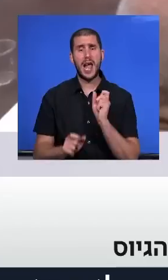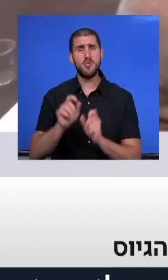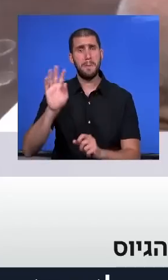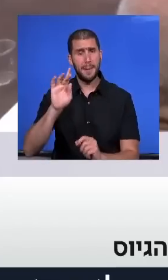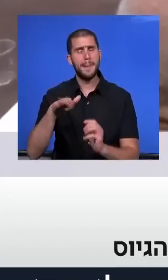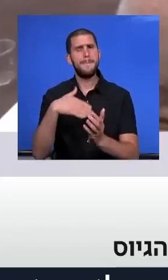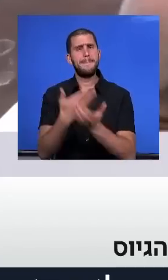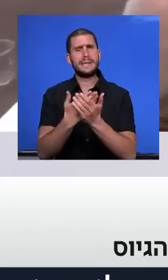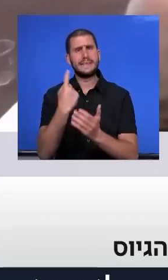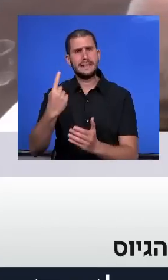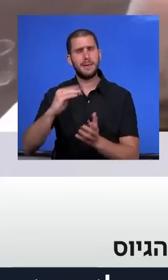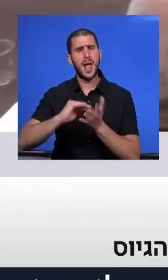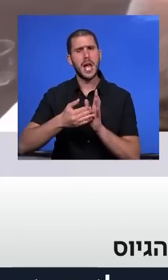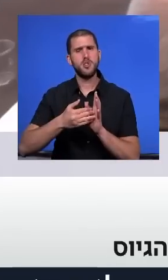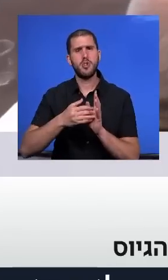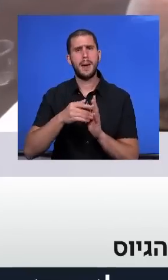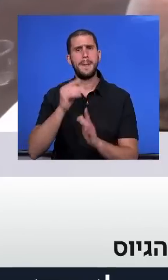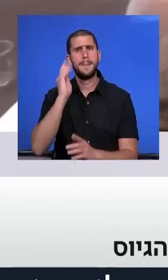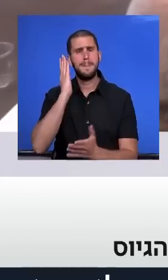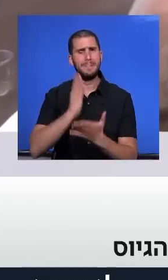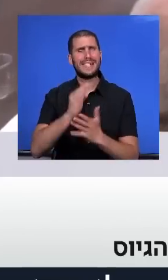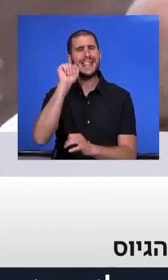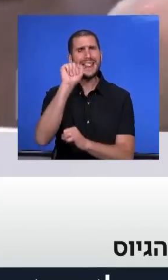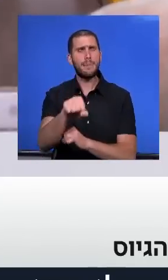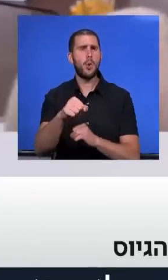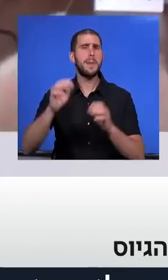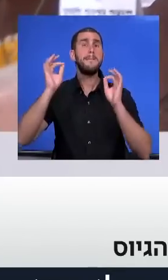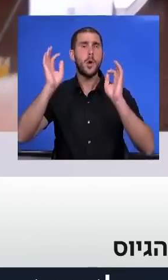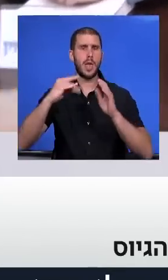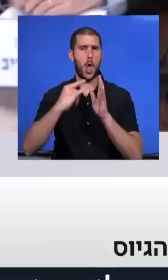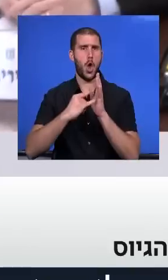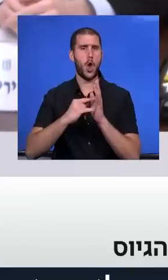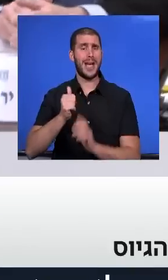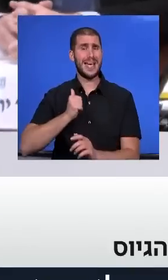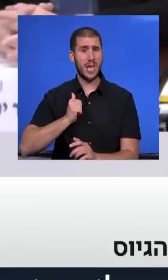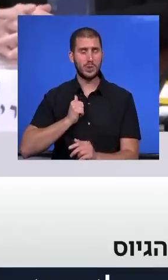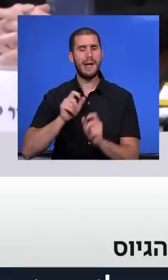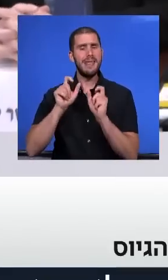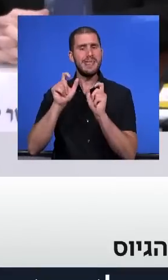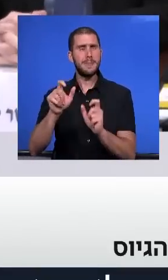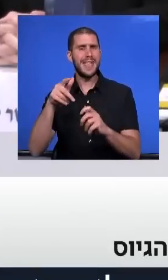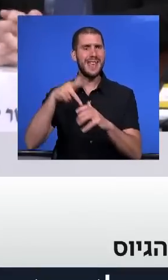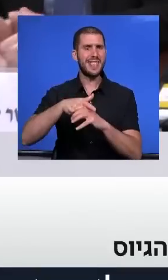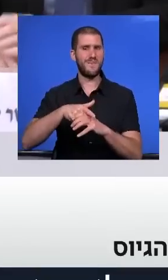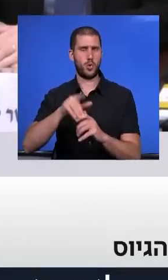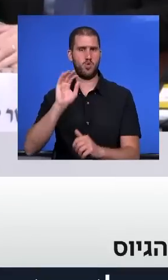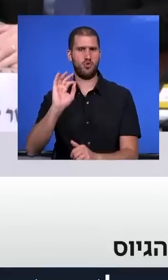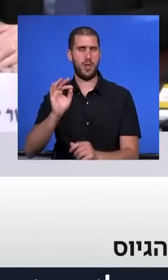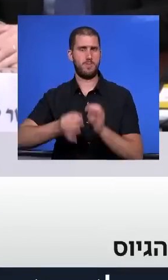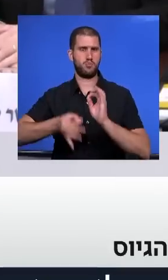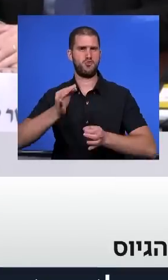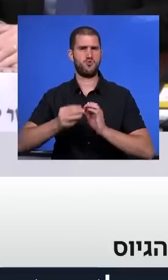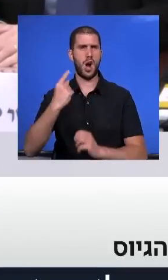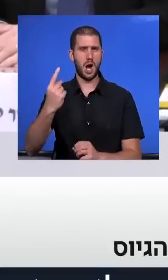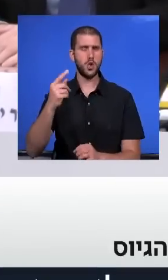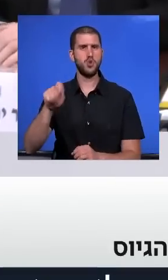מציעים לאשר פסקת התגברות מיוחדת על חוק הגיוס, כזאת שתמנע התערבות משפטית של